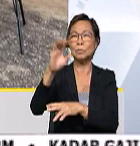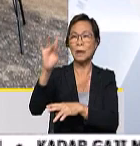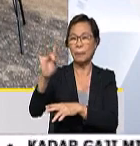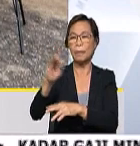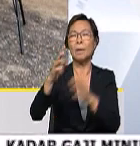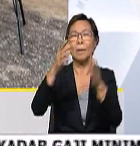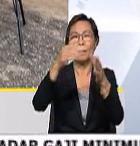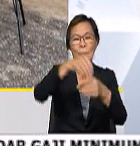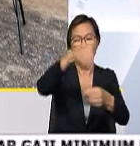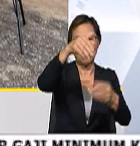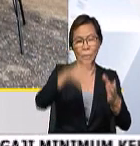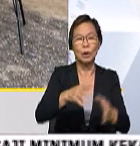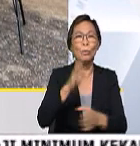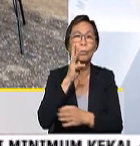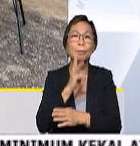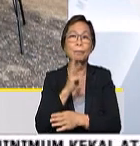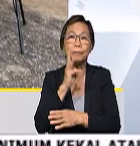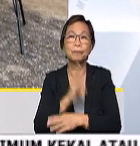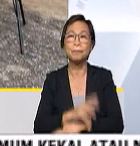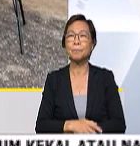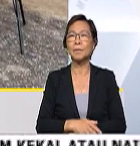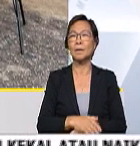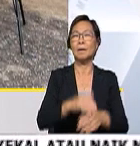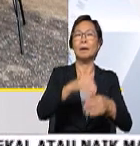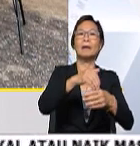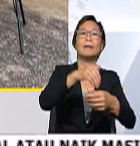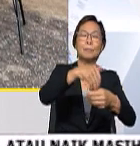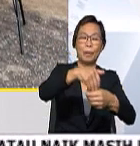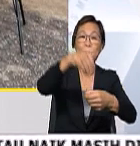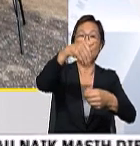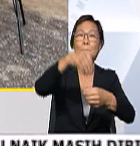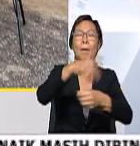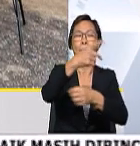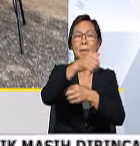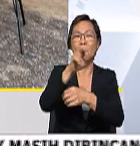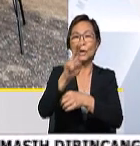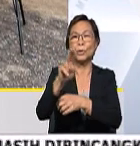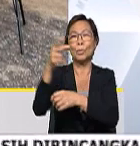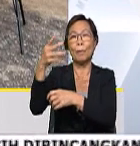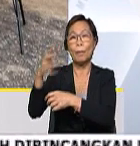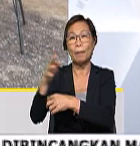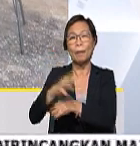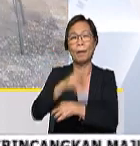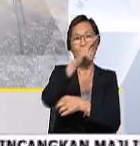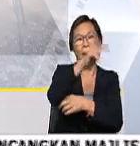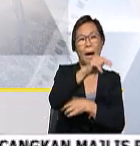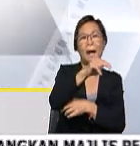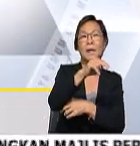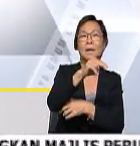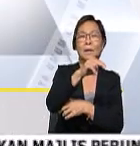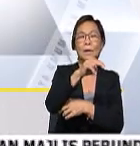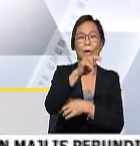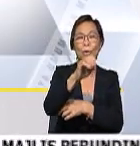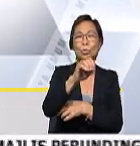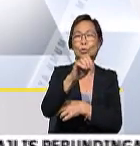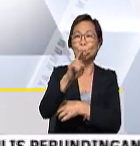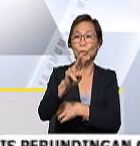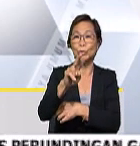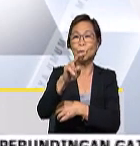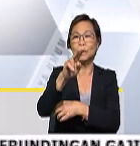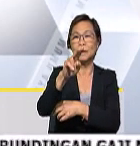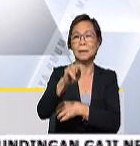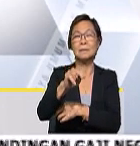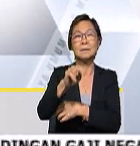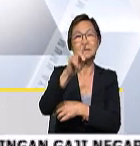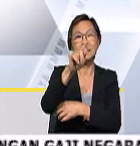pengundi wanita. Baik, pada pilihan raya umum ke-14 lalu, N05 Tabuh Nanning menyaksikan pertemuan